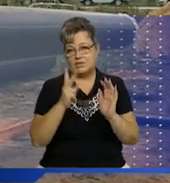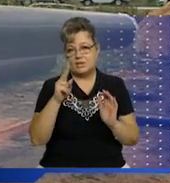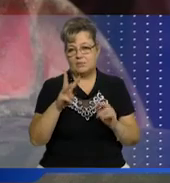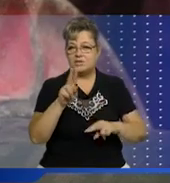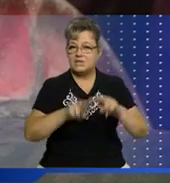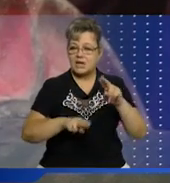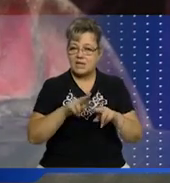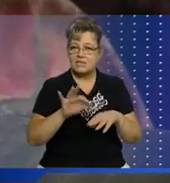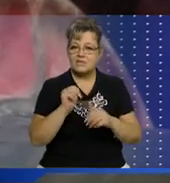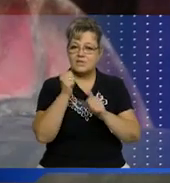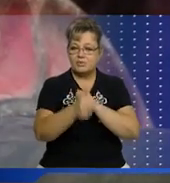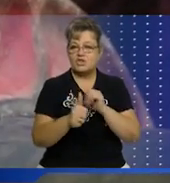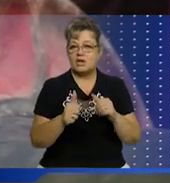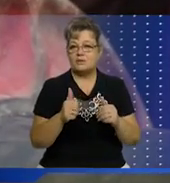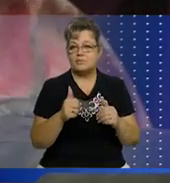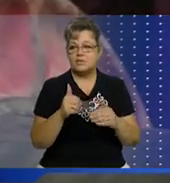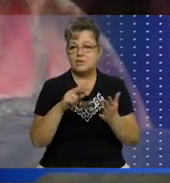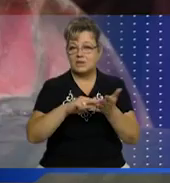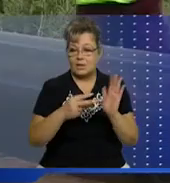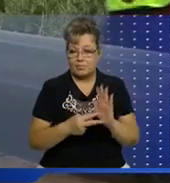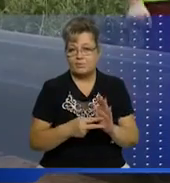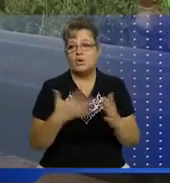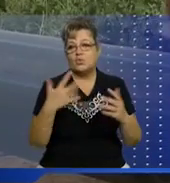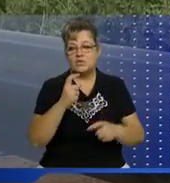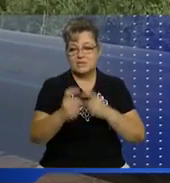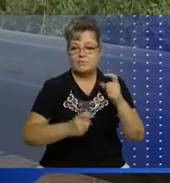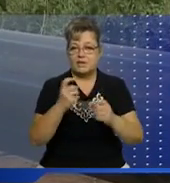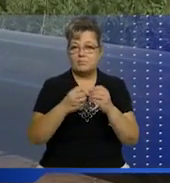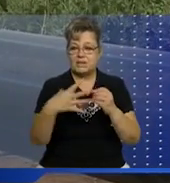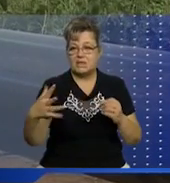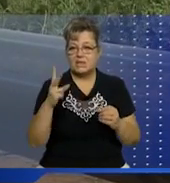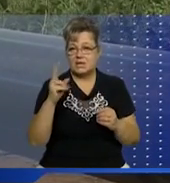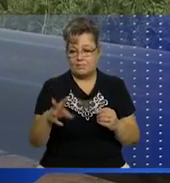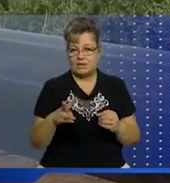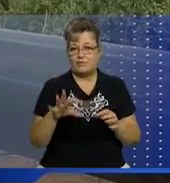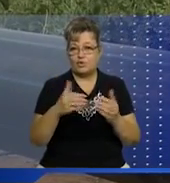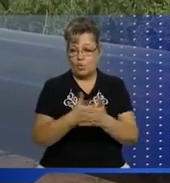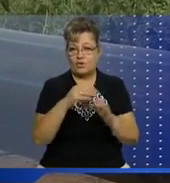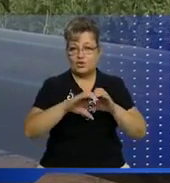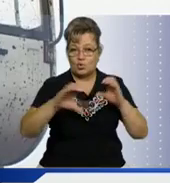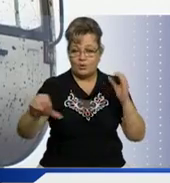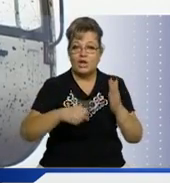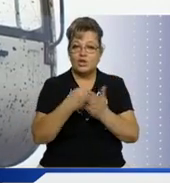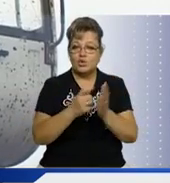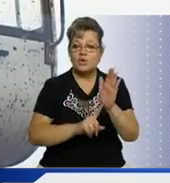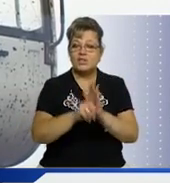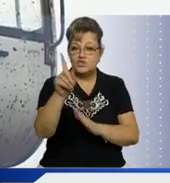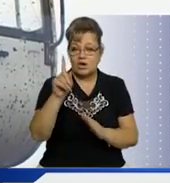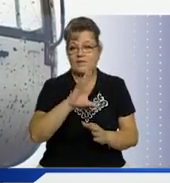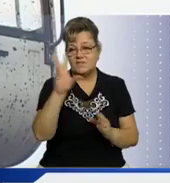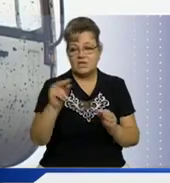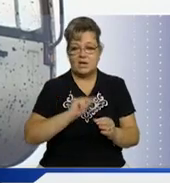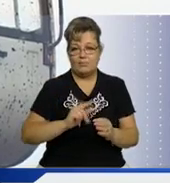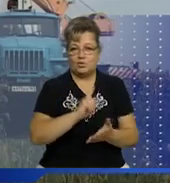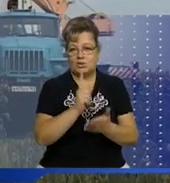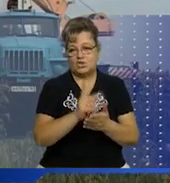почти 17 километров. Строительство ведется опережающими темпами. Уже сварено больше 15 километров новой трубы. До начала отопительного